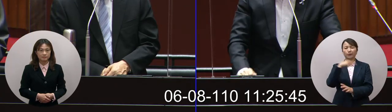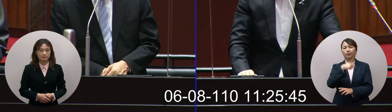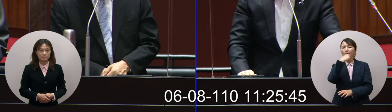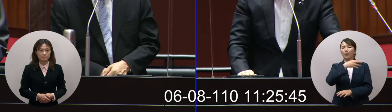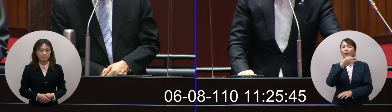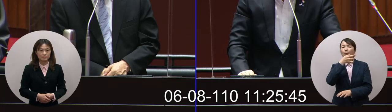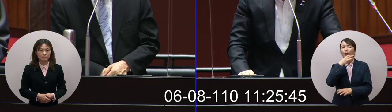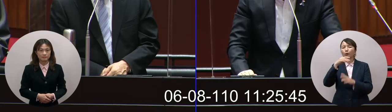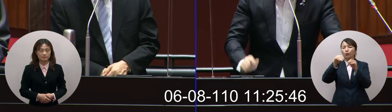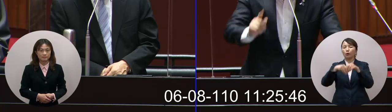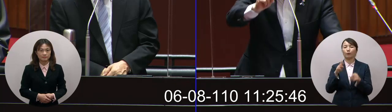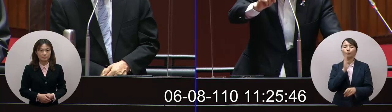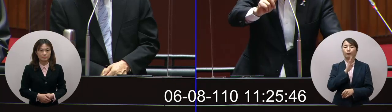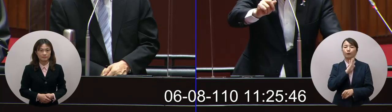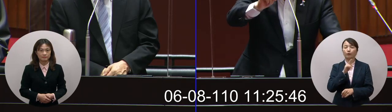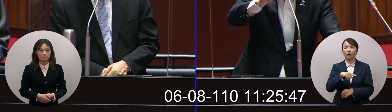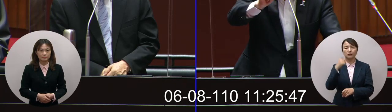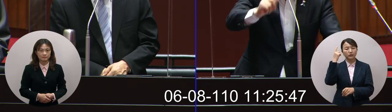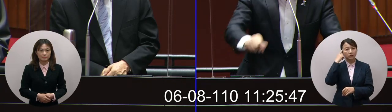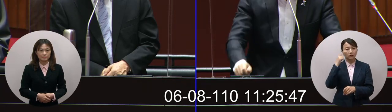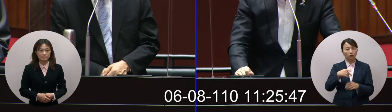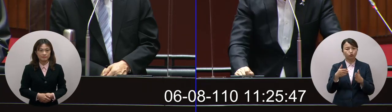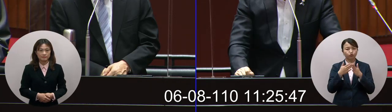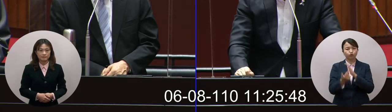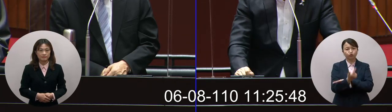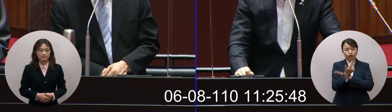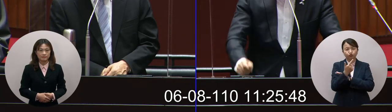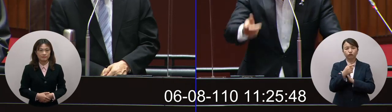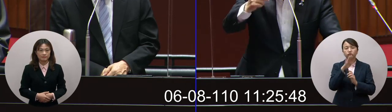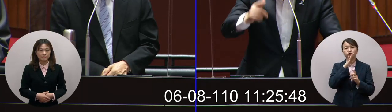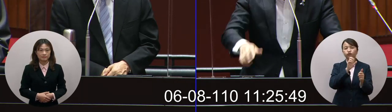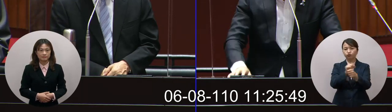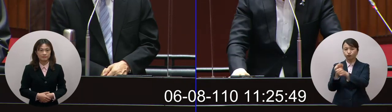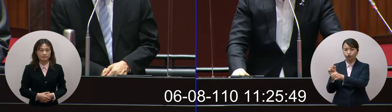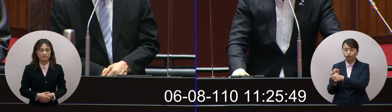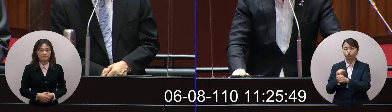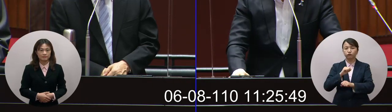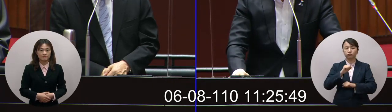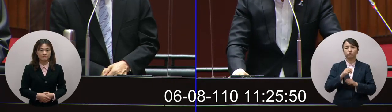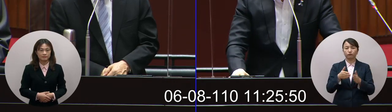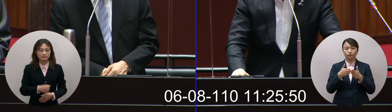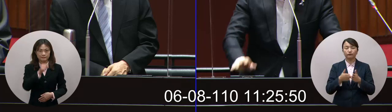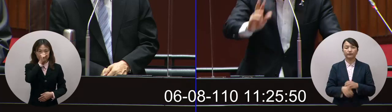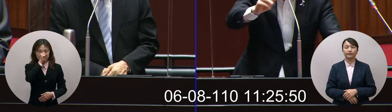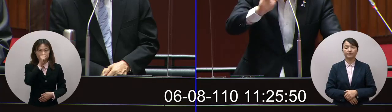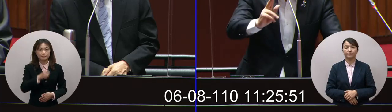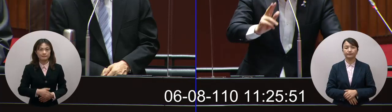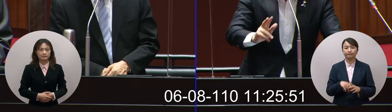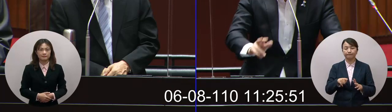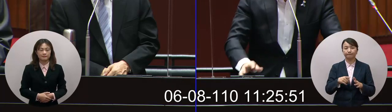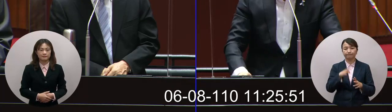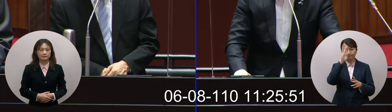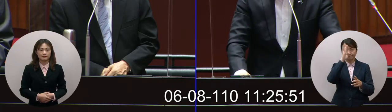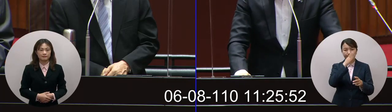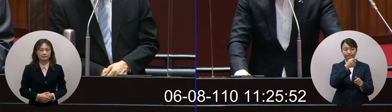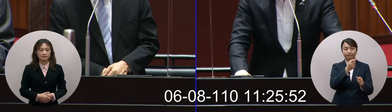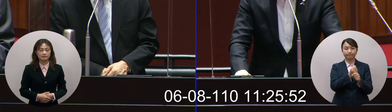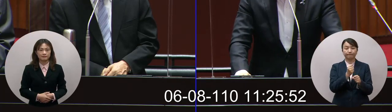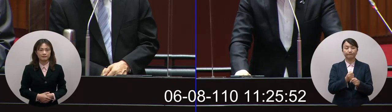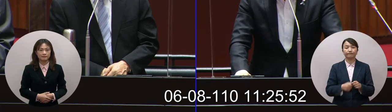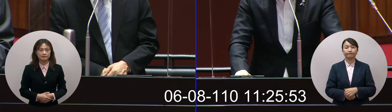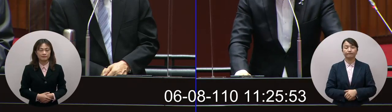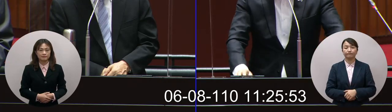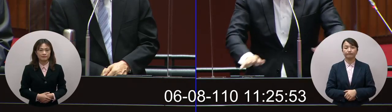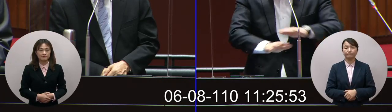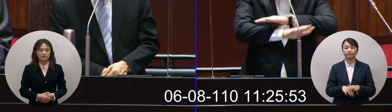唔免。所以一定无论如何，这速度暧昧，吼、哦，下手爱紧，嘿。这个部分嘛，爱请你处理。当